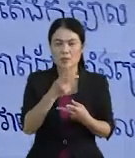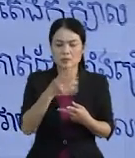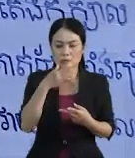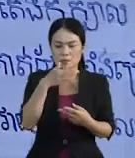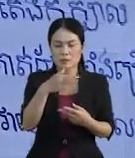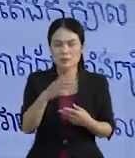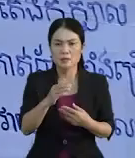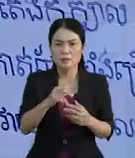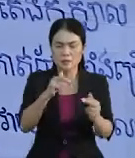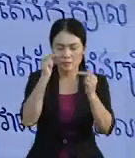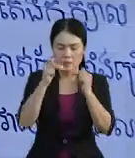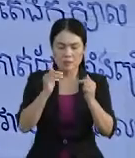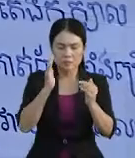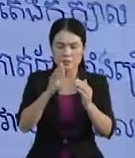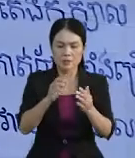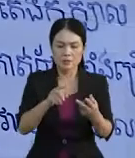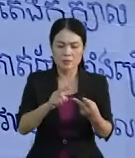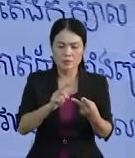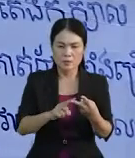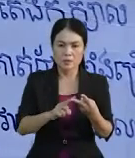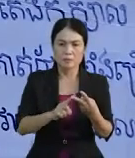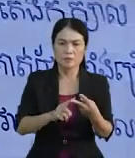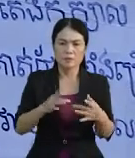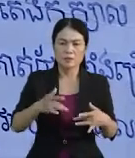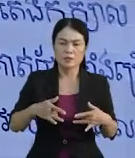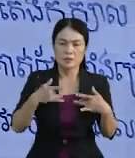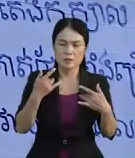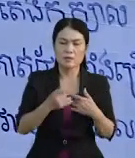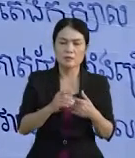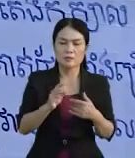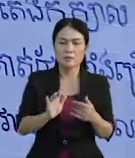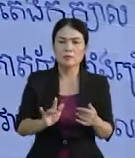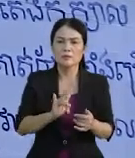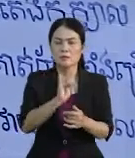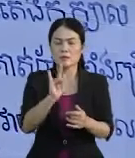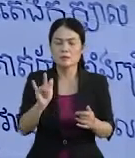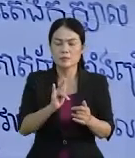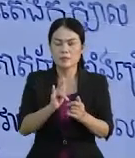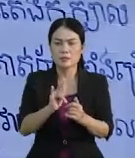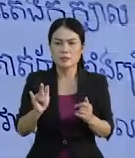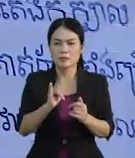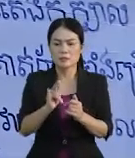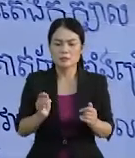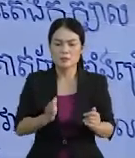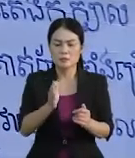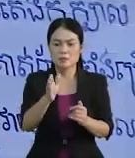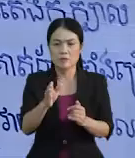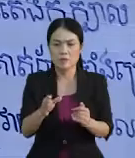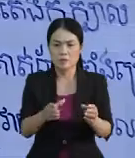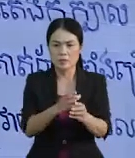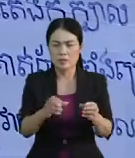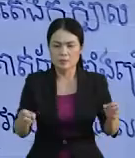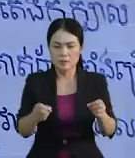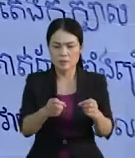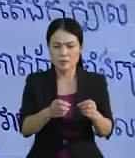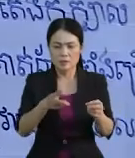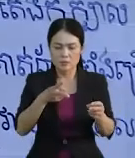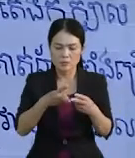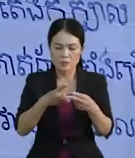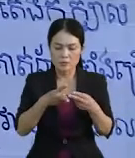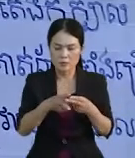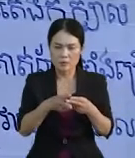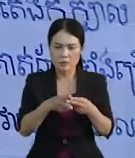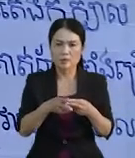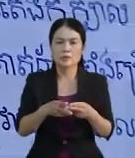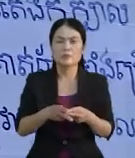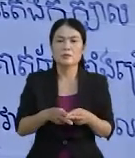lệ sàng hai đọc bê bật ca tì pi cứ quạt pra thả đố ao bà nhập thì vô cần tôi ở quạt bà cần tôi ở nó